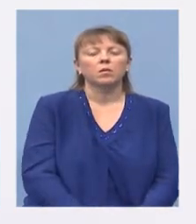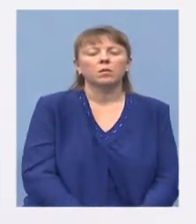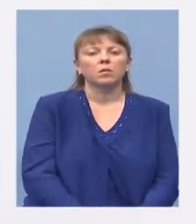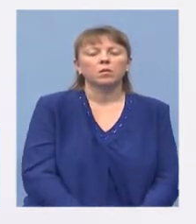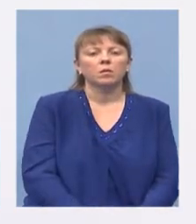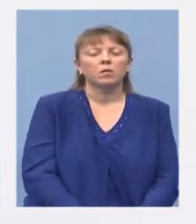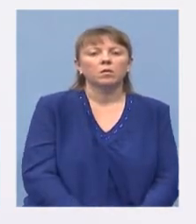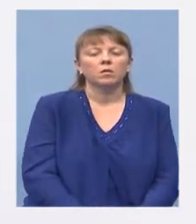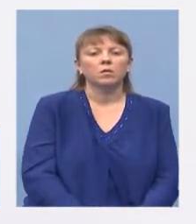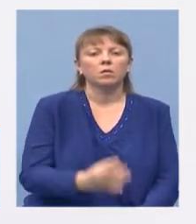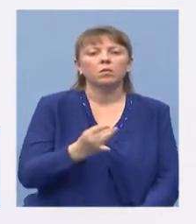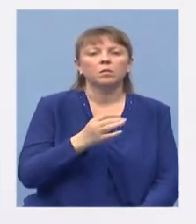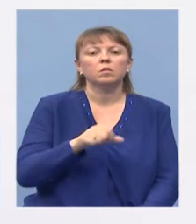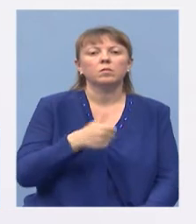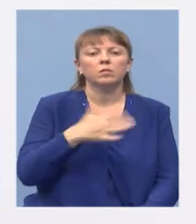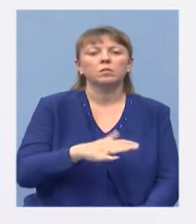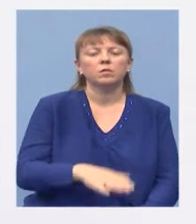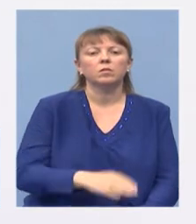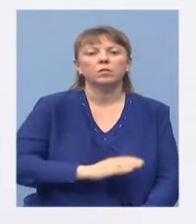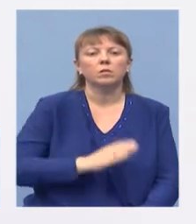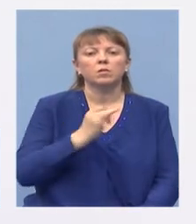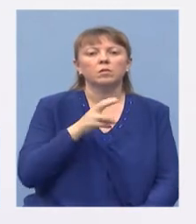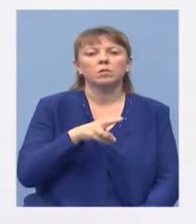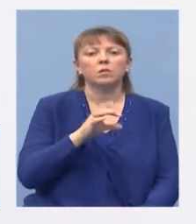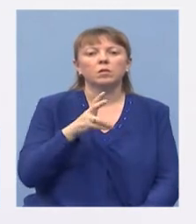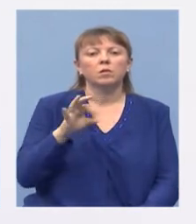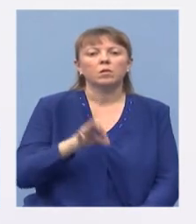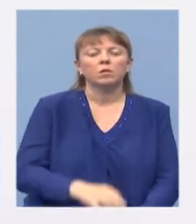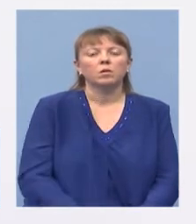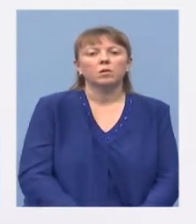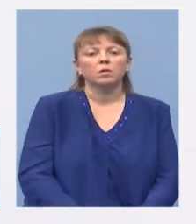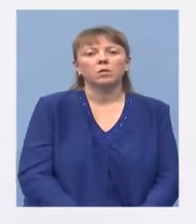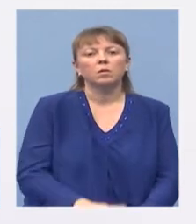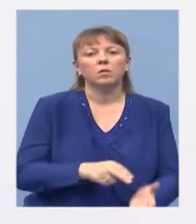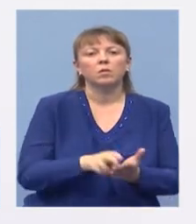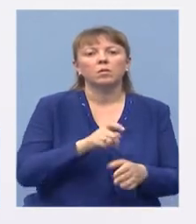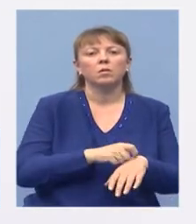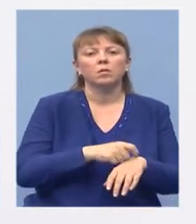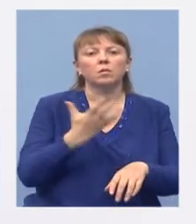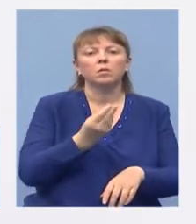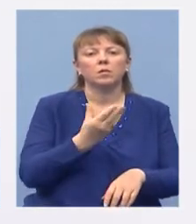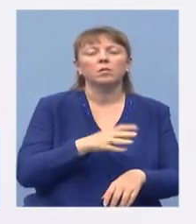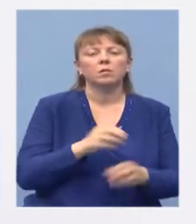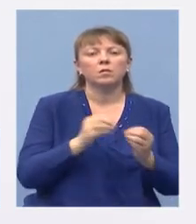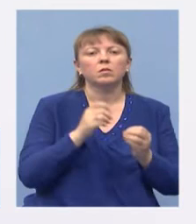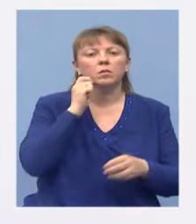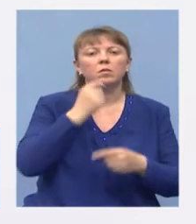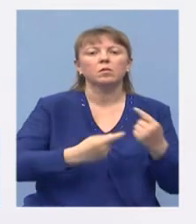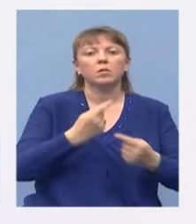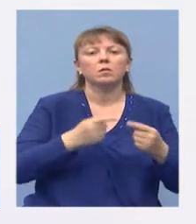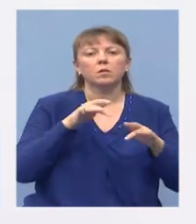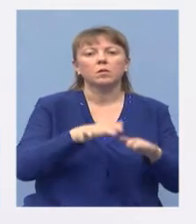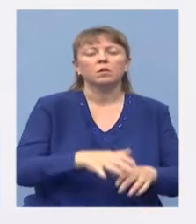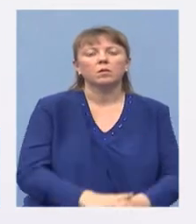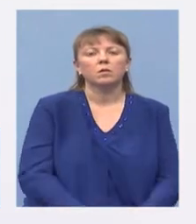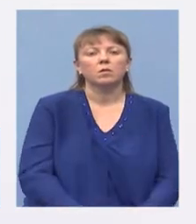предположим, землеустроительный проект в каком-то частном ИП или ТО. Проходит определенное время, 5-10 лет, возникают наследственные дела.